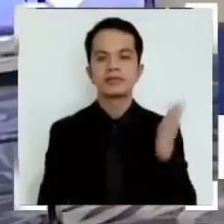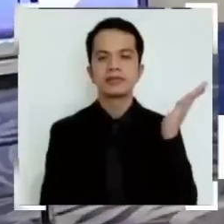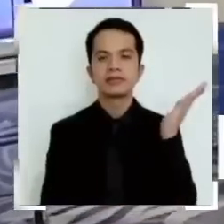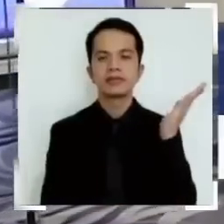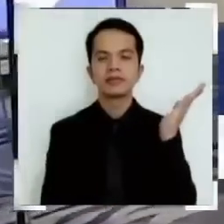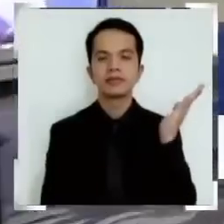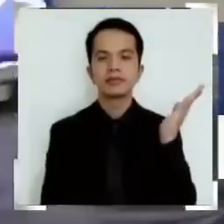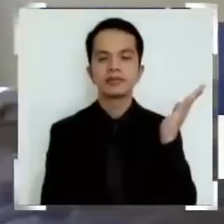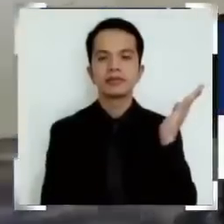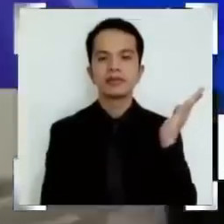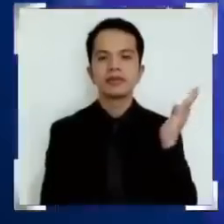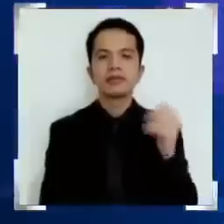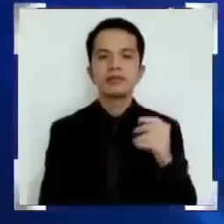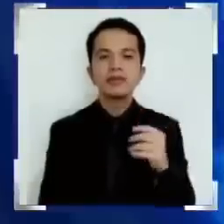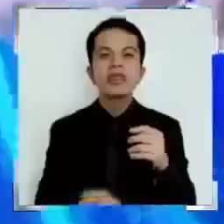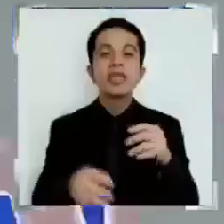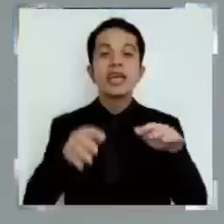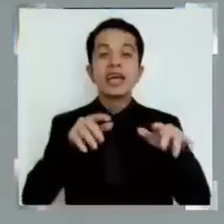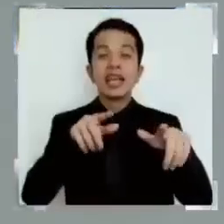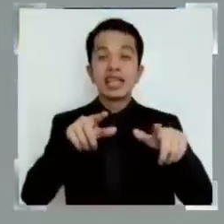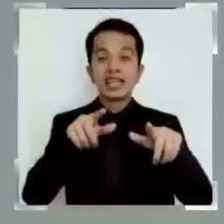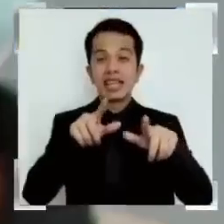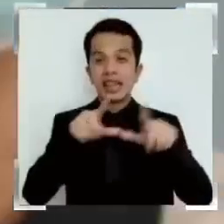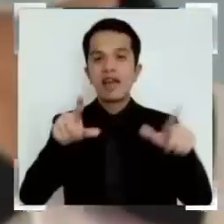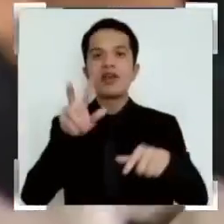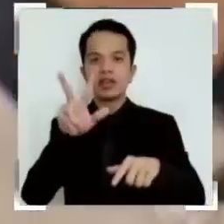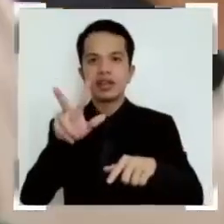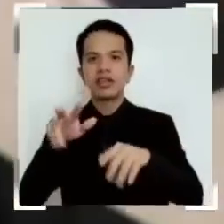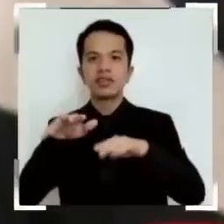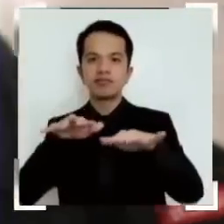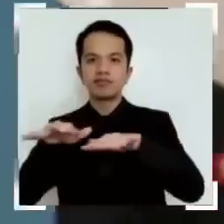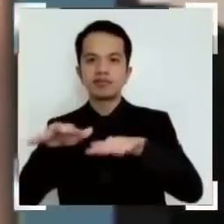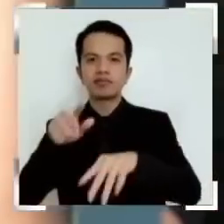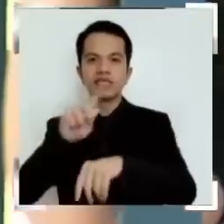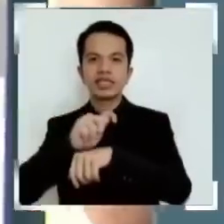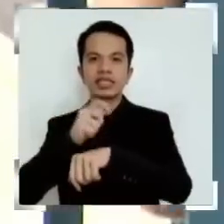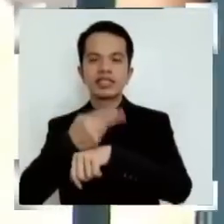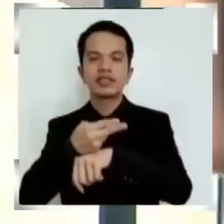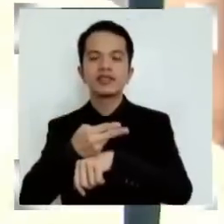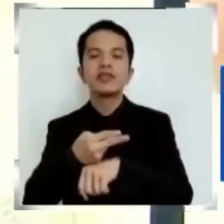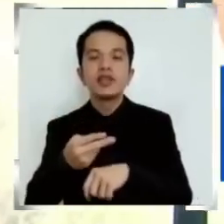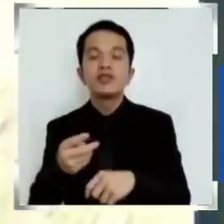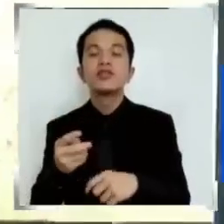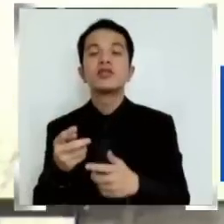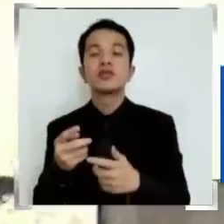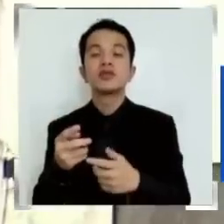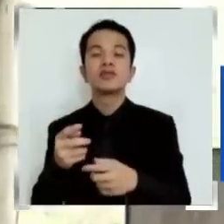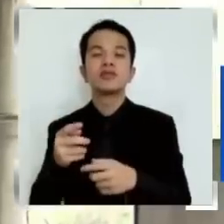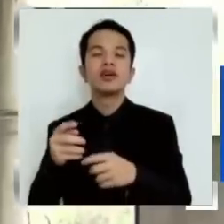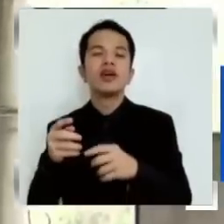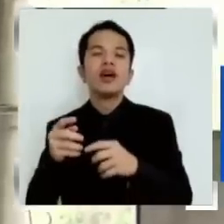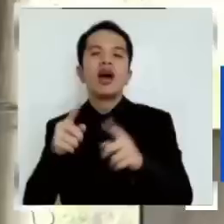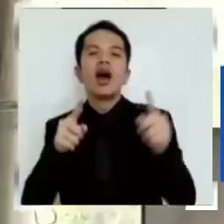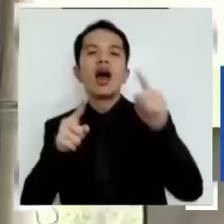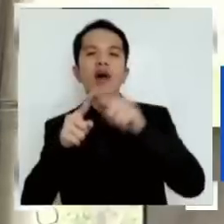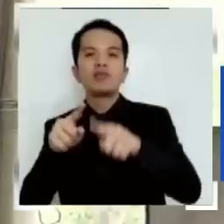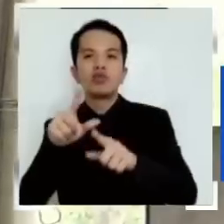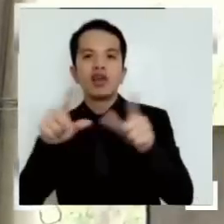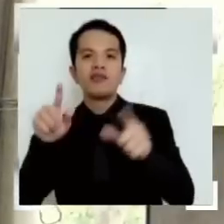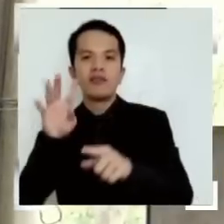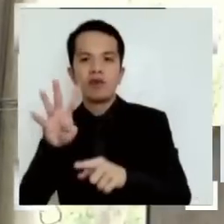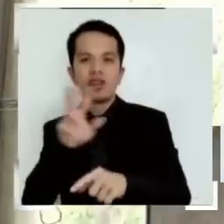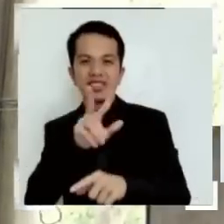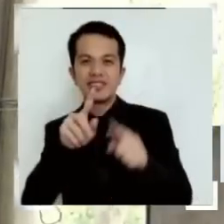Intensity 3 ang naramdaman sa Taguig. Ayon sa FIVOS, intensity 3 hanggang 4 ang naramdaman dito sa Metro Manila. Base